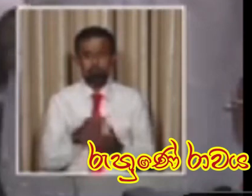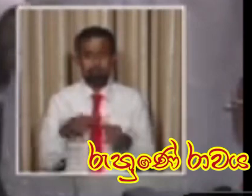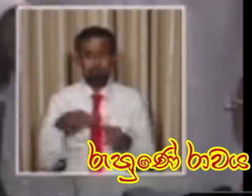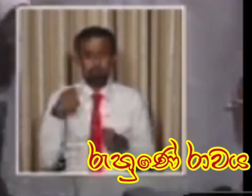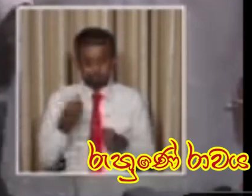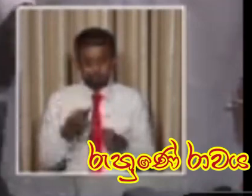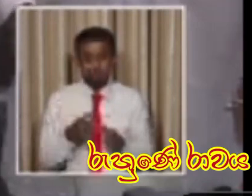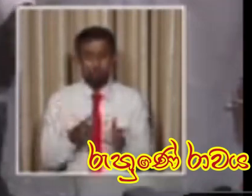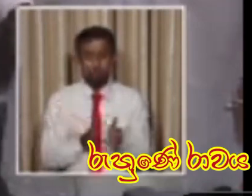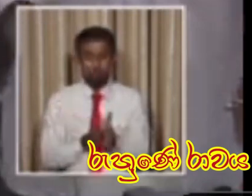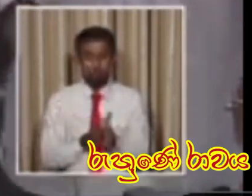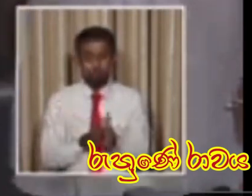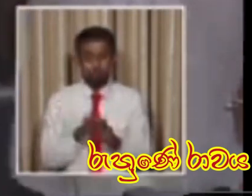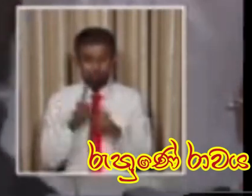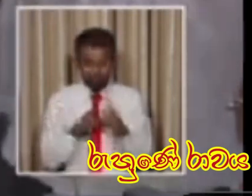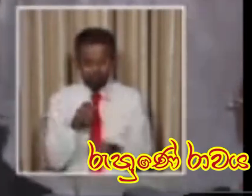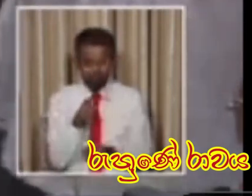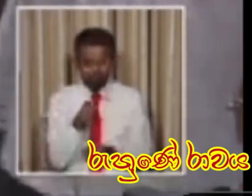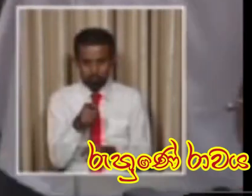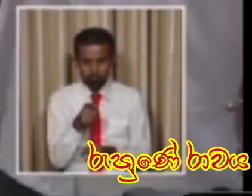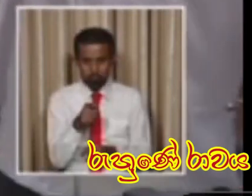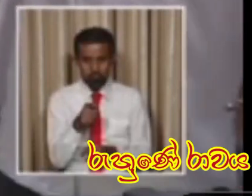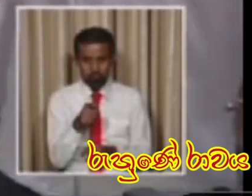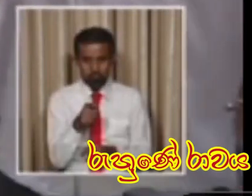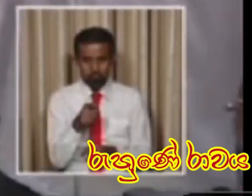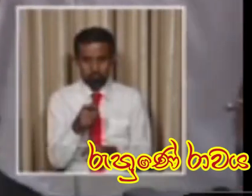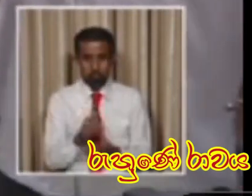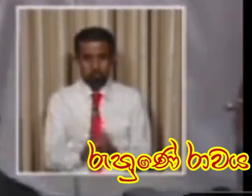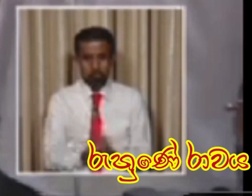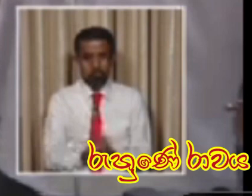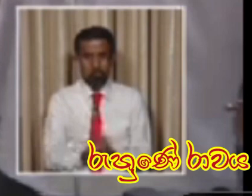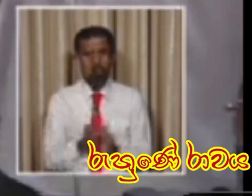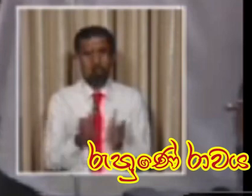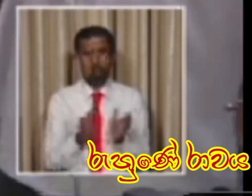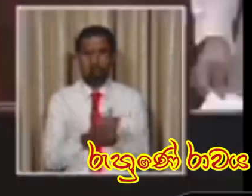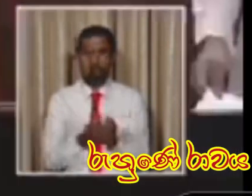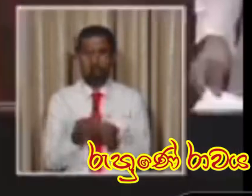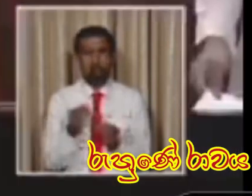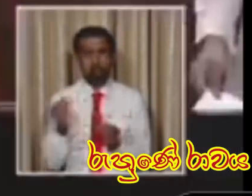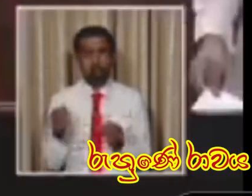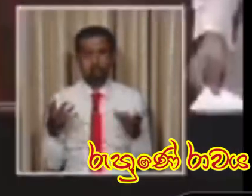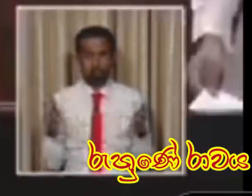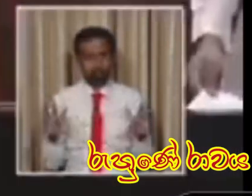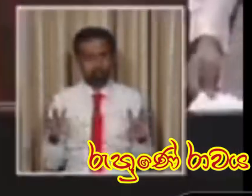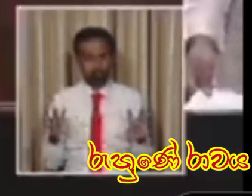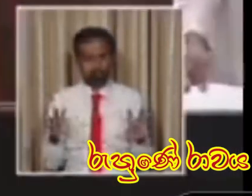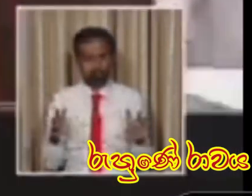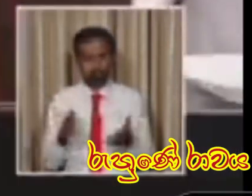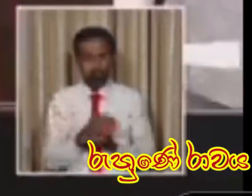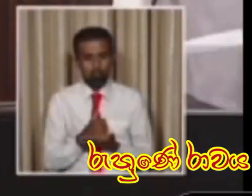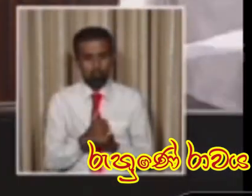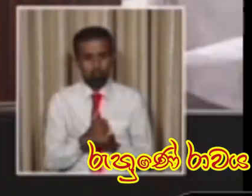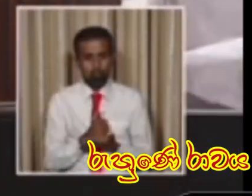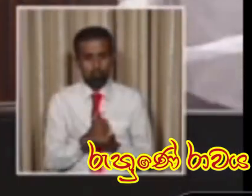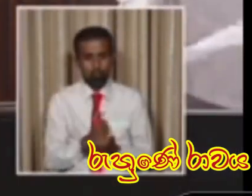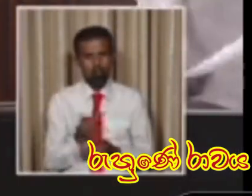හෙටත් ඔවර්සයිට් කමිටියට ගහනවද? ඔබතුමා අවසර දෙන්න ඔවර්සයිට් කමිටියකට යොමු කරලා තියෙන්නේ මේ සියල්ලම. ඉතින්